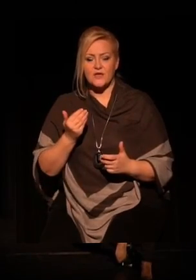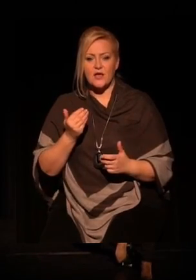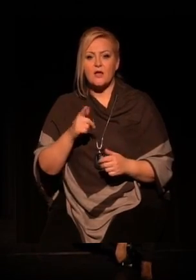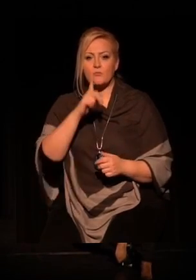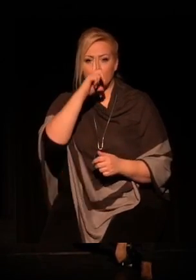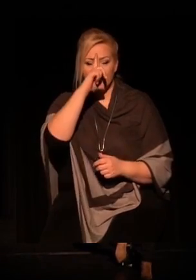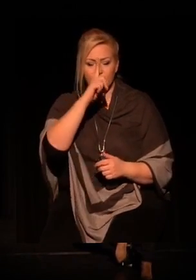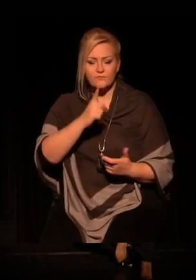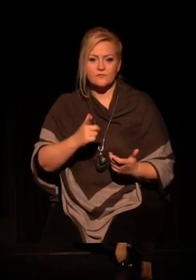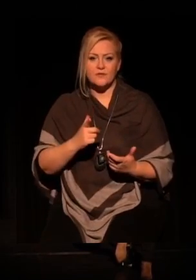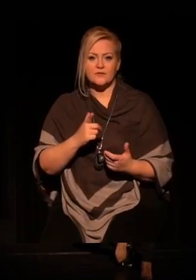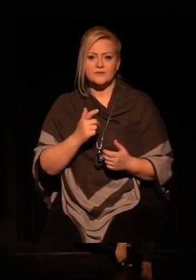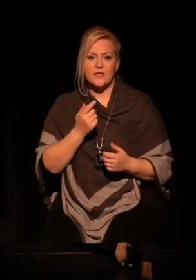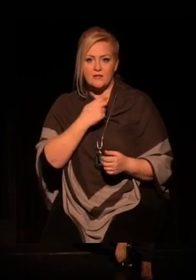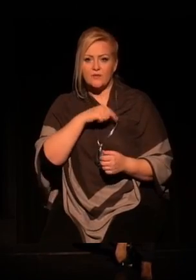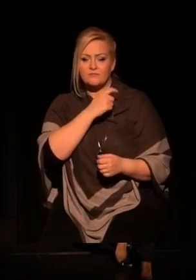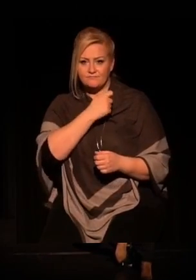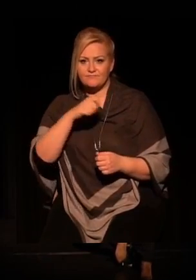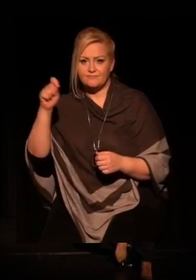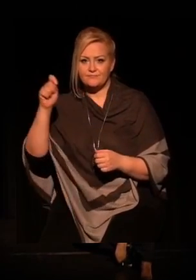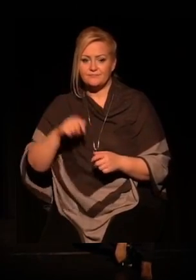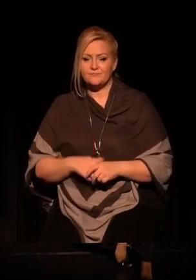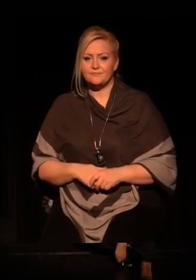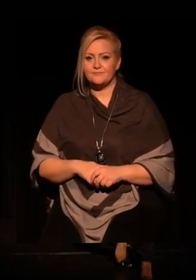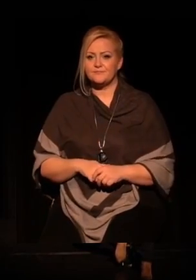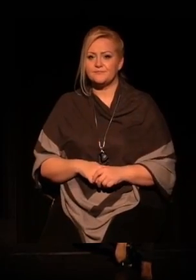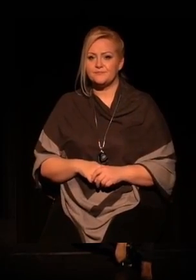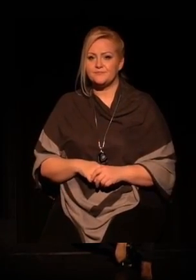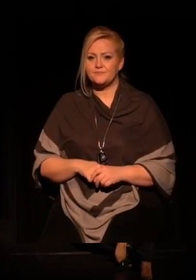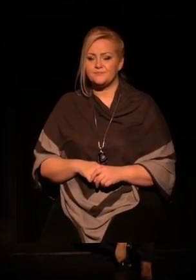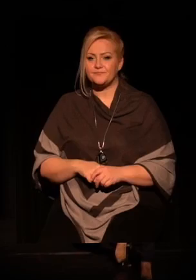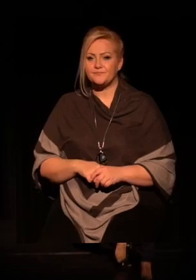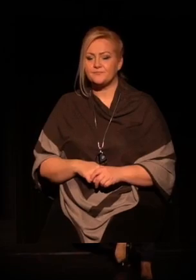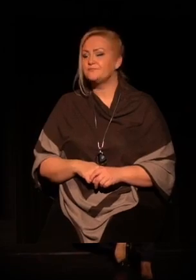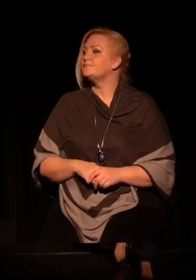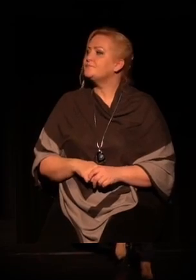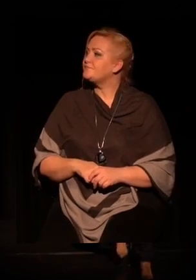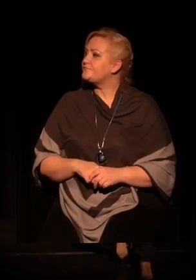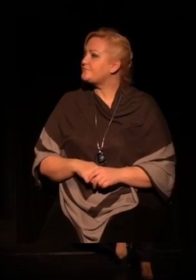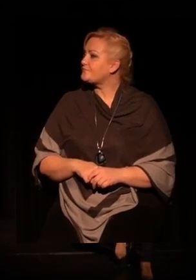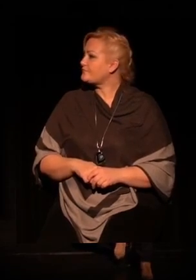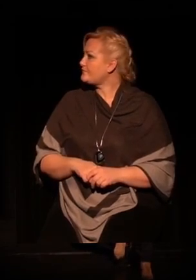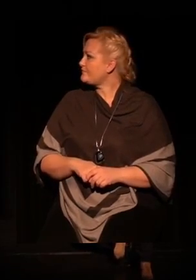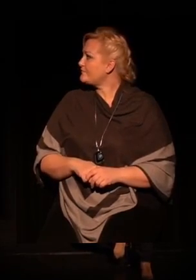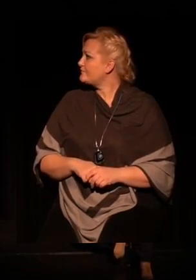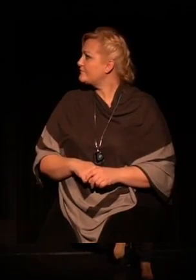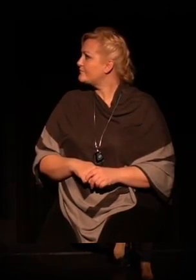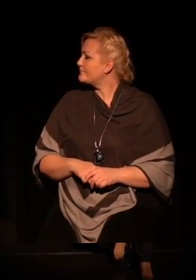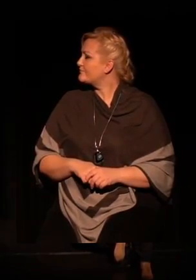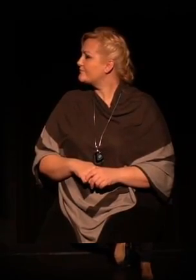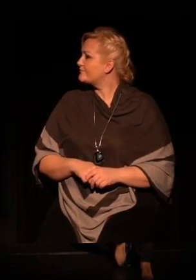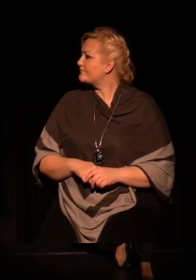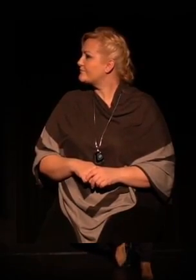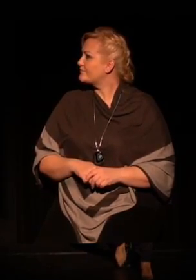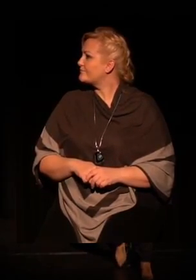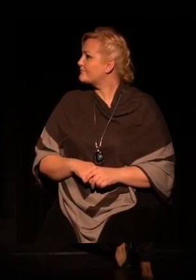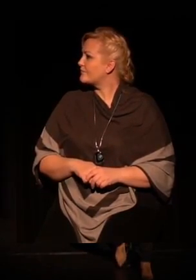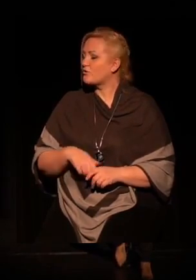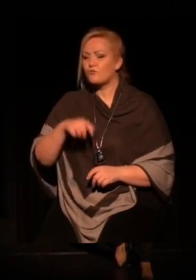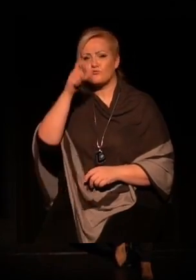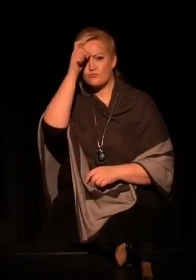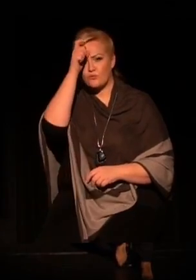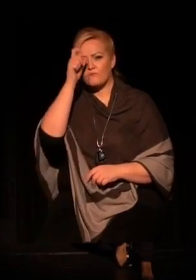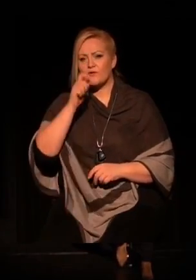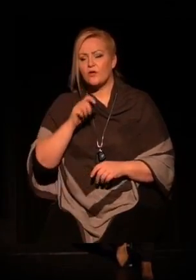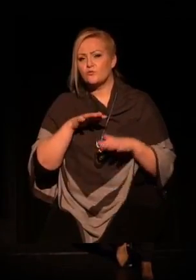wyjść. Dużo myśli się przewija przez głowę, nawet bardzo dużo.